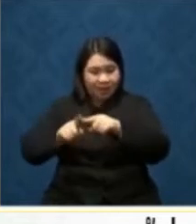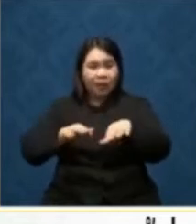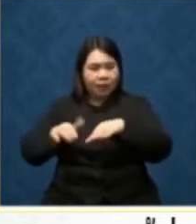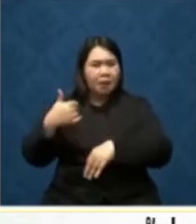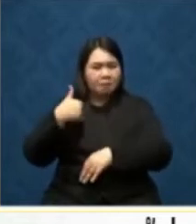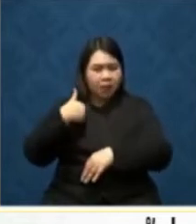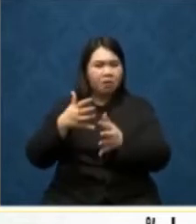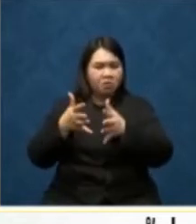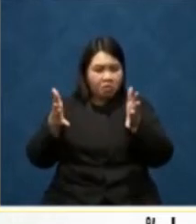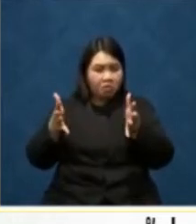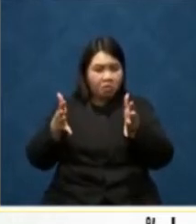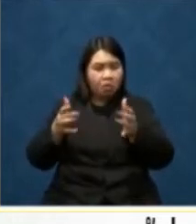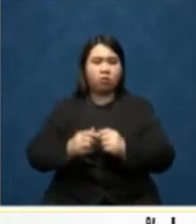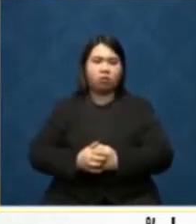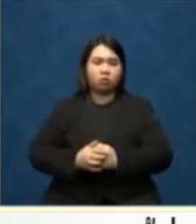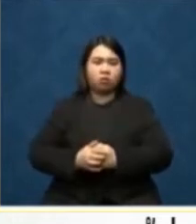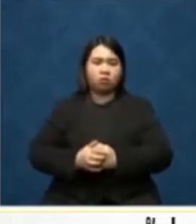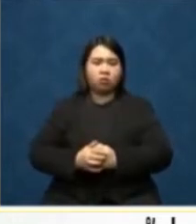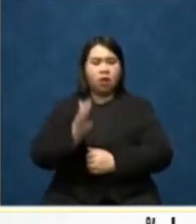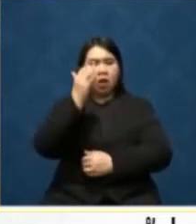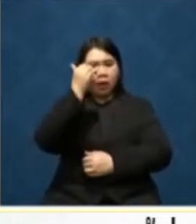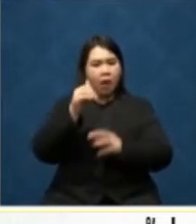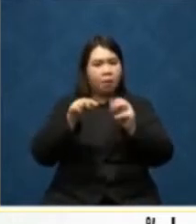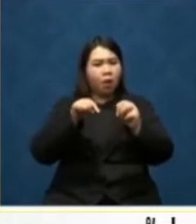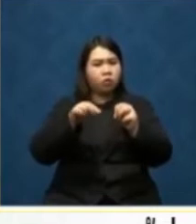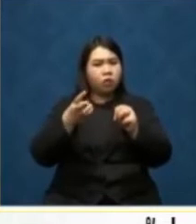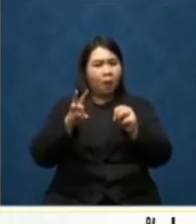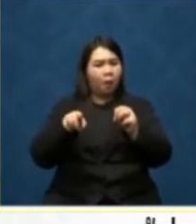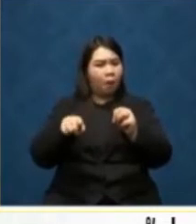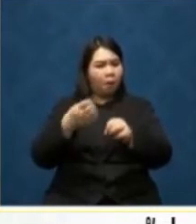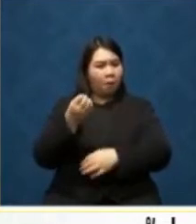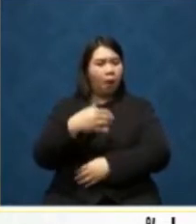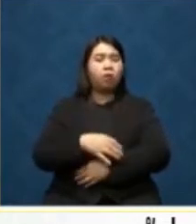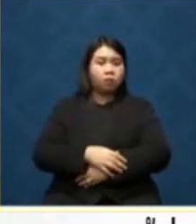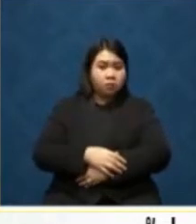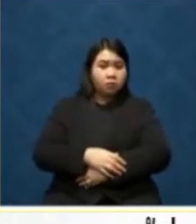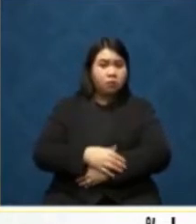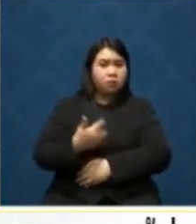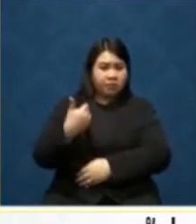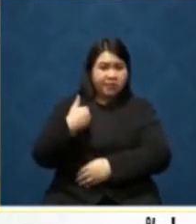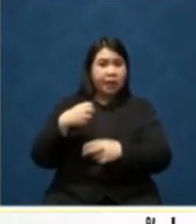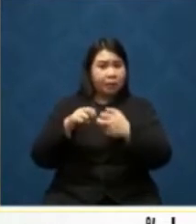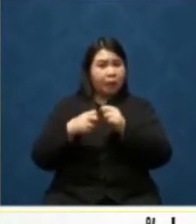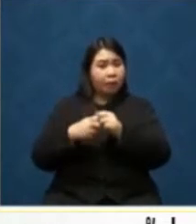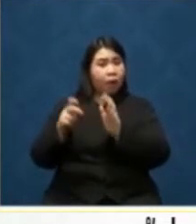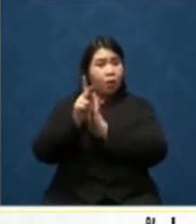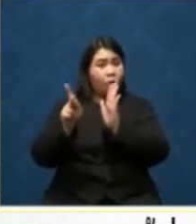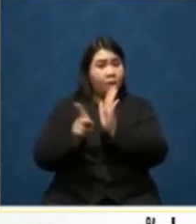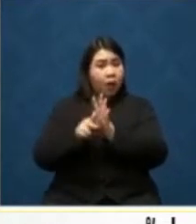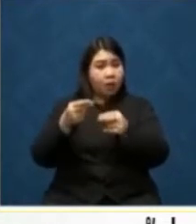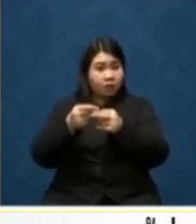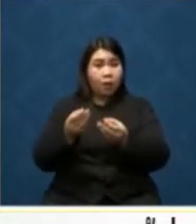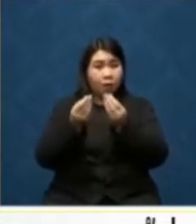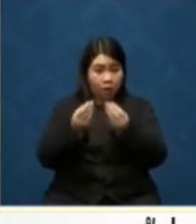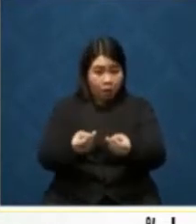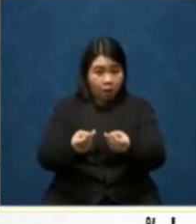รวมวิธีเวลาในการเตรมเอกษต่ๆอีเยอะแยะมากมายแต่เกิดอะไรขึ้กบรางมาตร 16 ที่เพอนสมาชิกบางท่านได้บอกไป